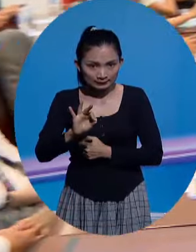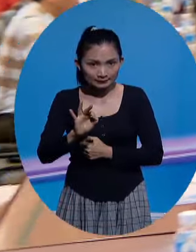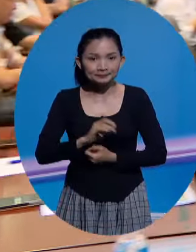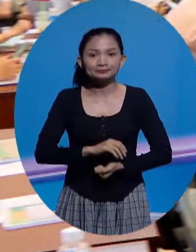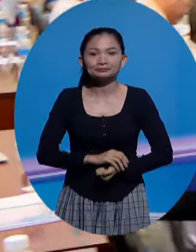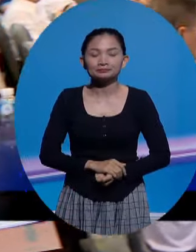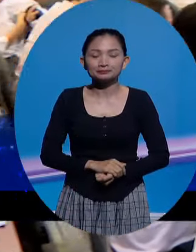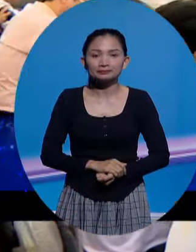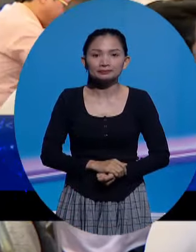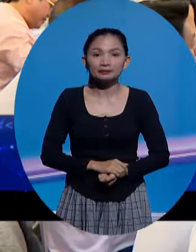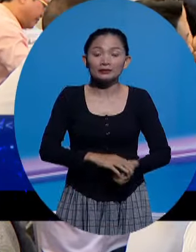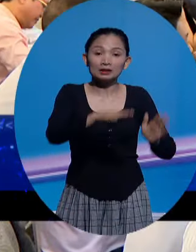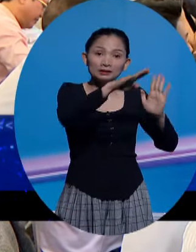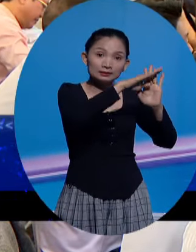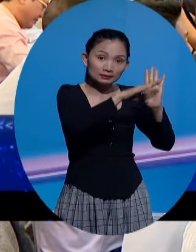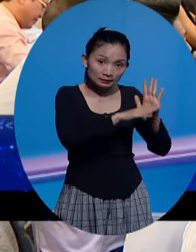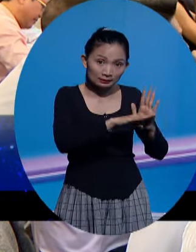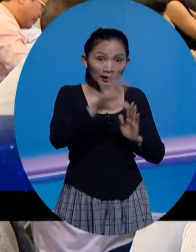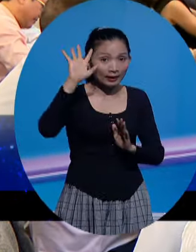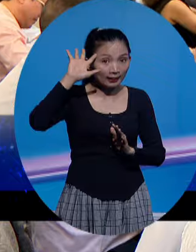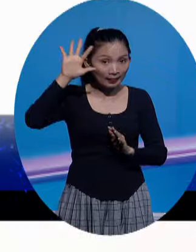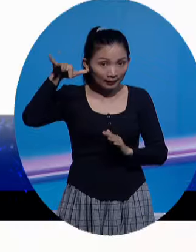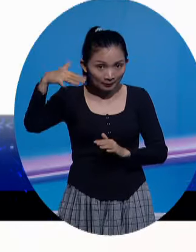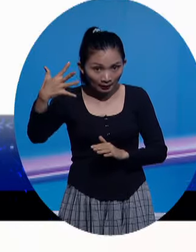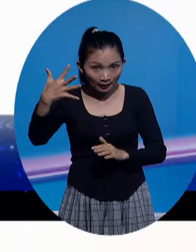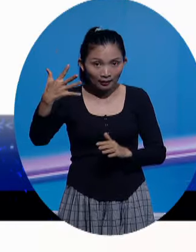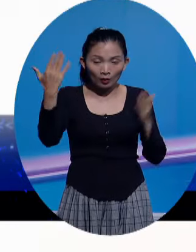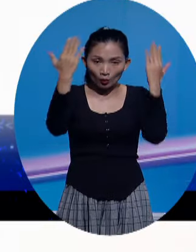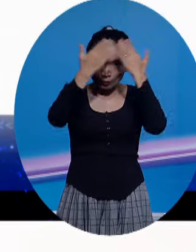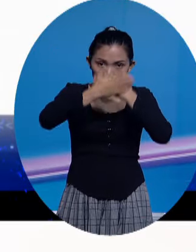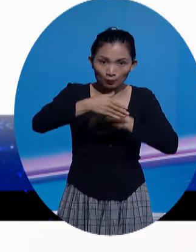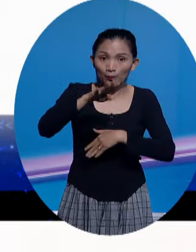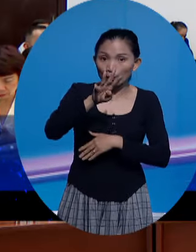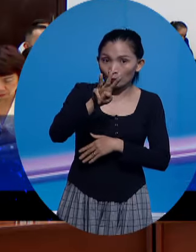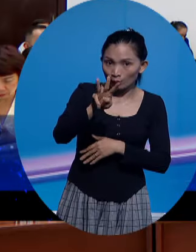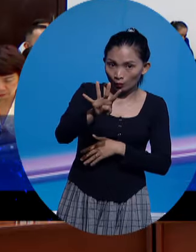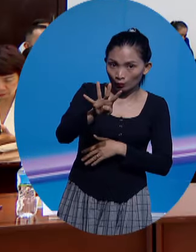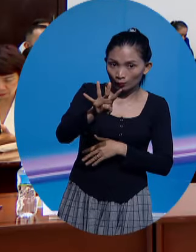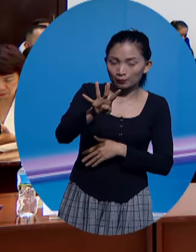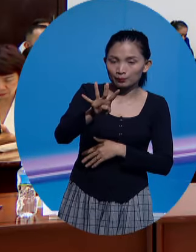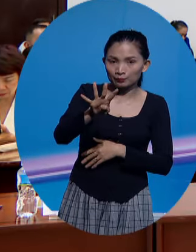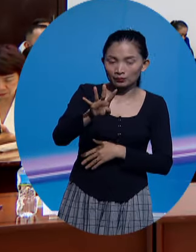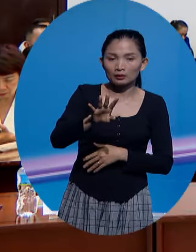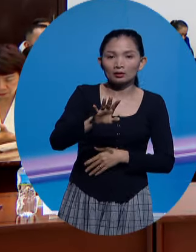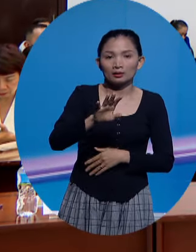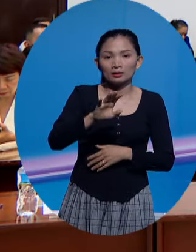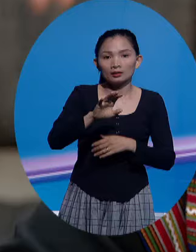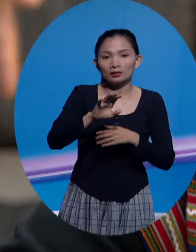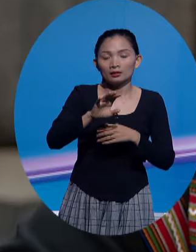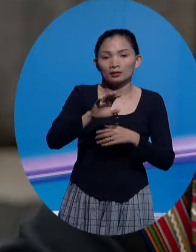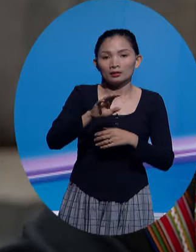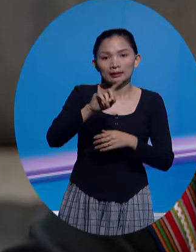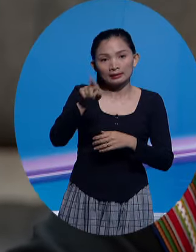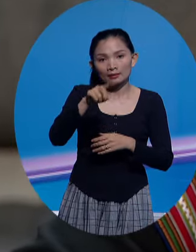Chương trình diễn ra trong vòng 5 ngày 4 đêm, từ ngày 27 tháng 4 năm 2024 đến ngày 1 tháng 5 năm